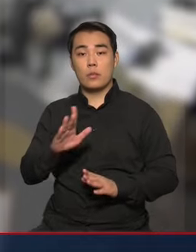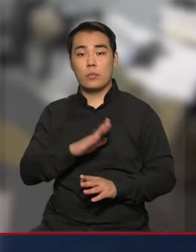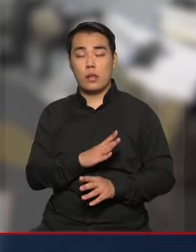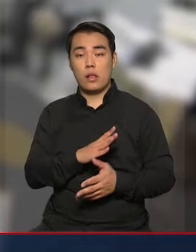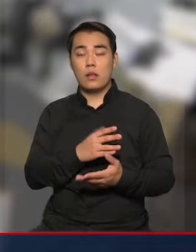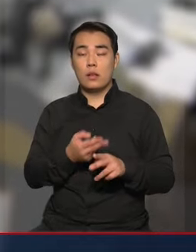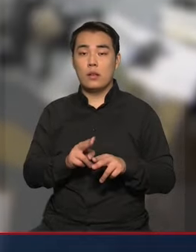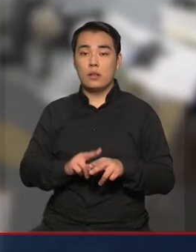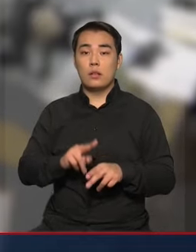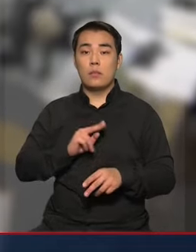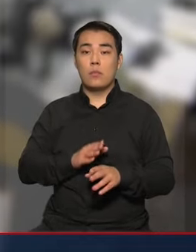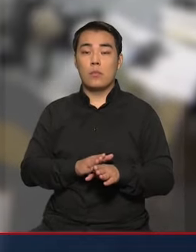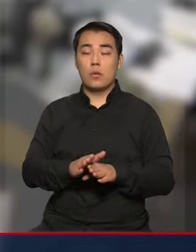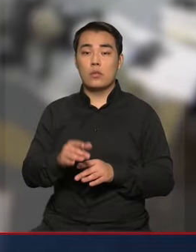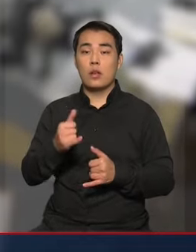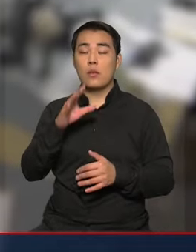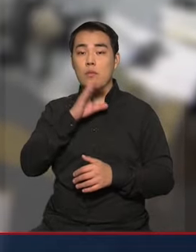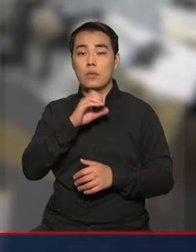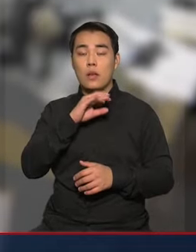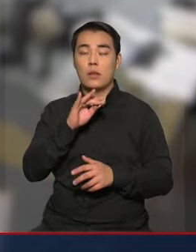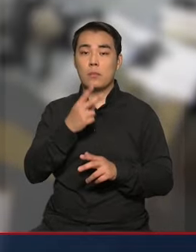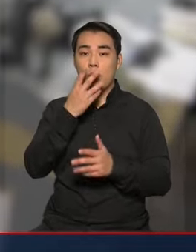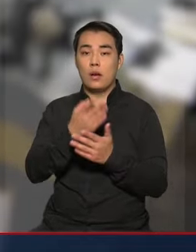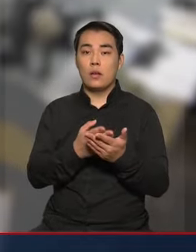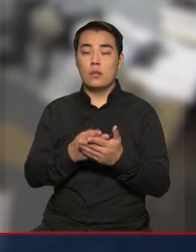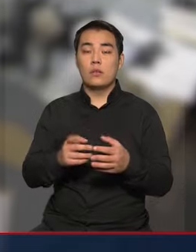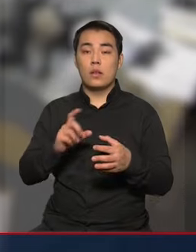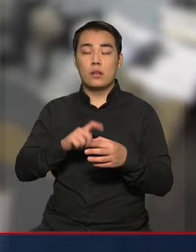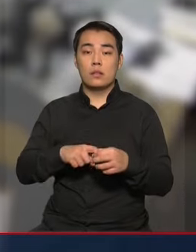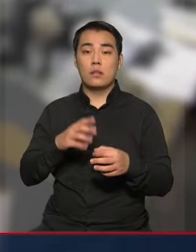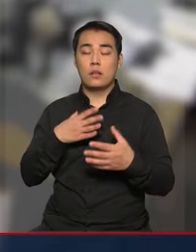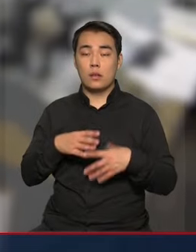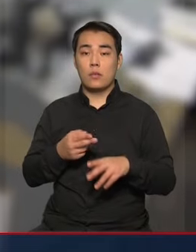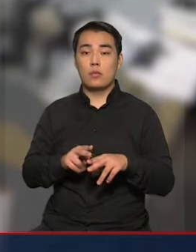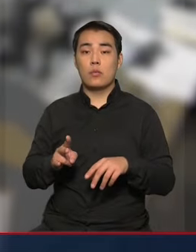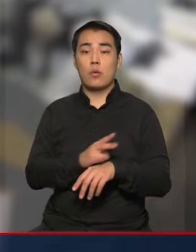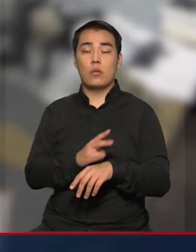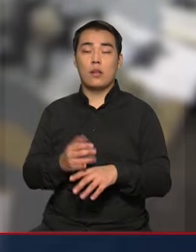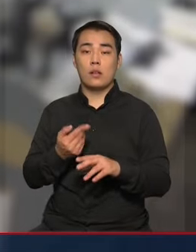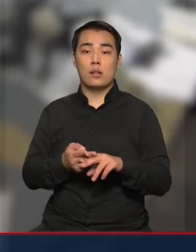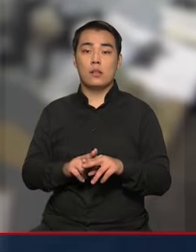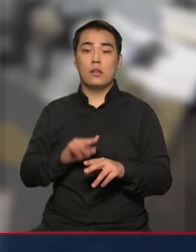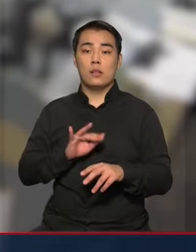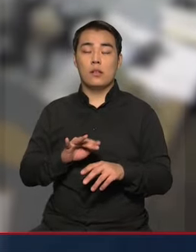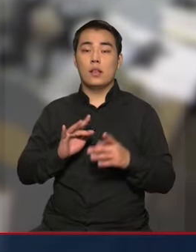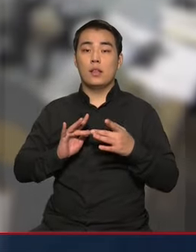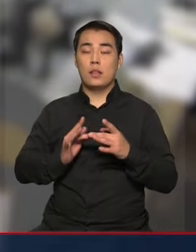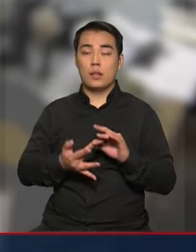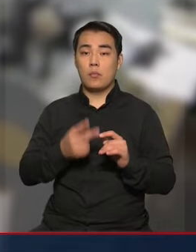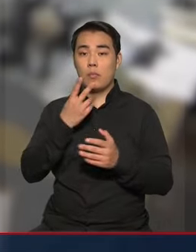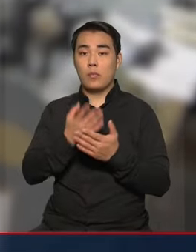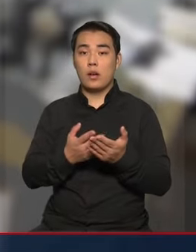Соның нәтижесінде тонау және ұрлық деректері тіркелмеді. Түнде қоғамда және әлеуметтік